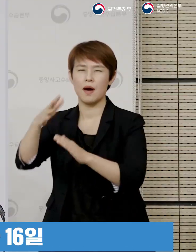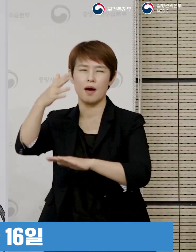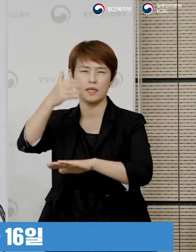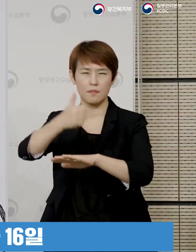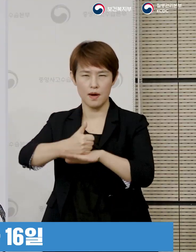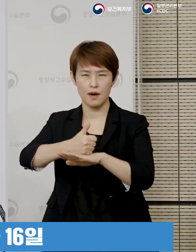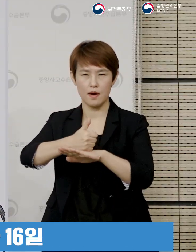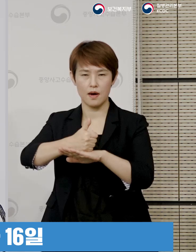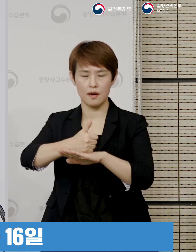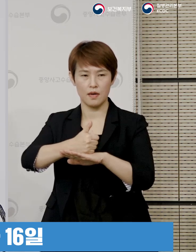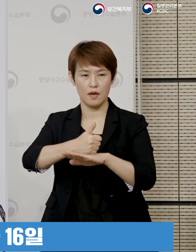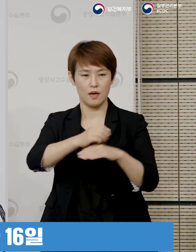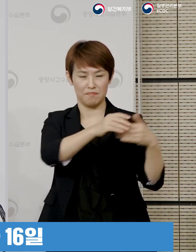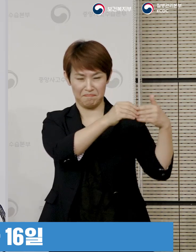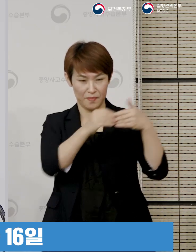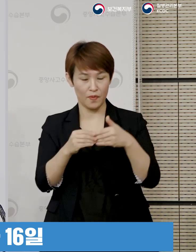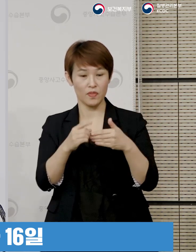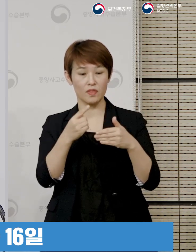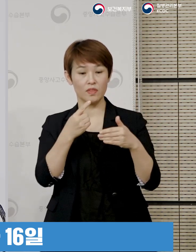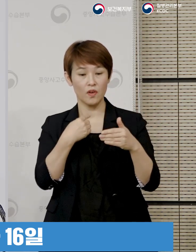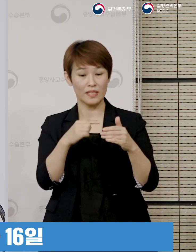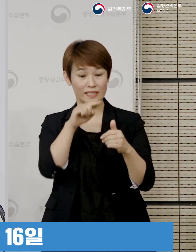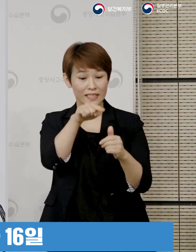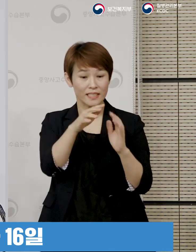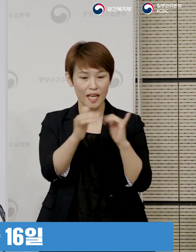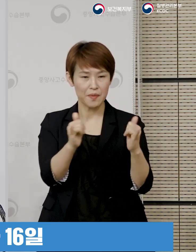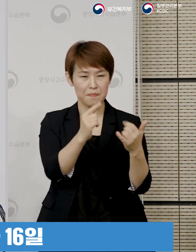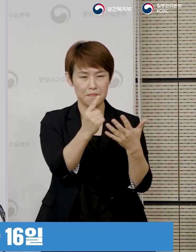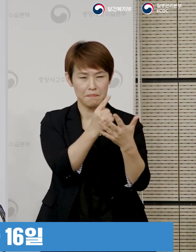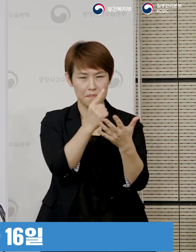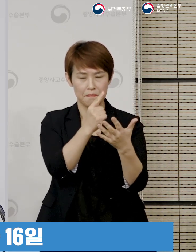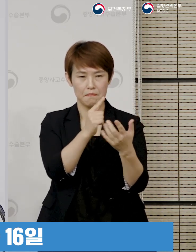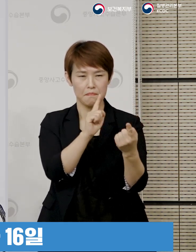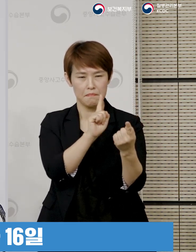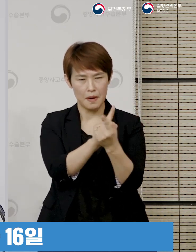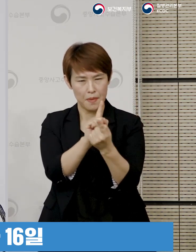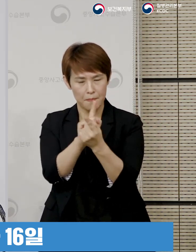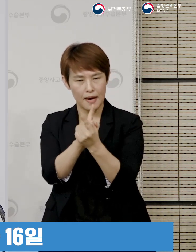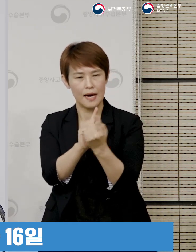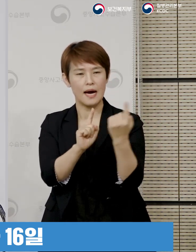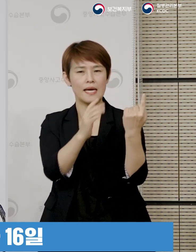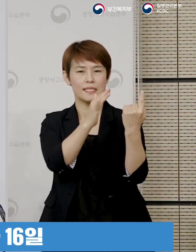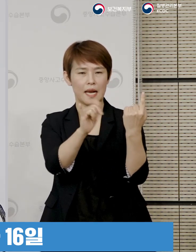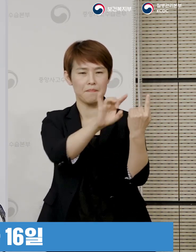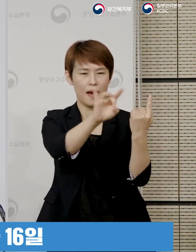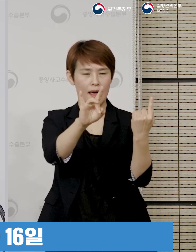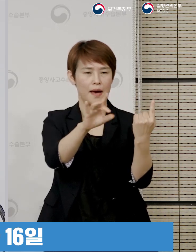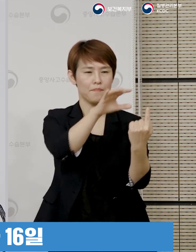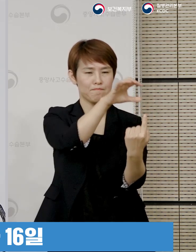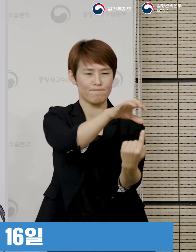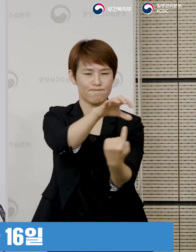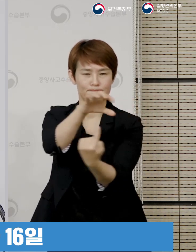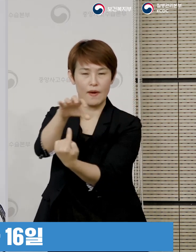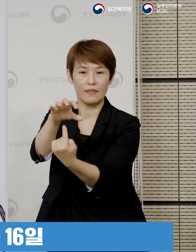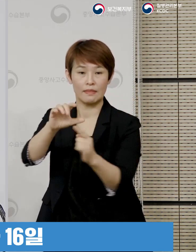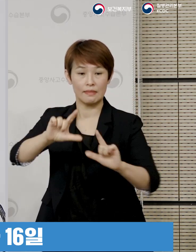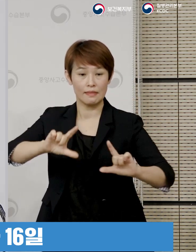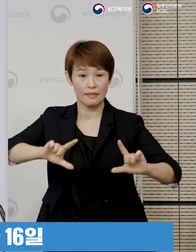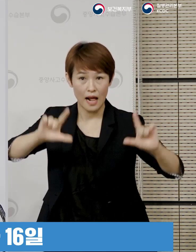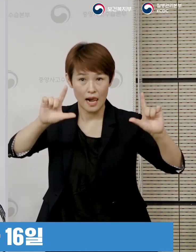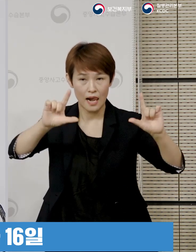말씀을 마지막으로 그 교민들 간의 상호 접촉해서 1인 1실로 격리되기 시작한